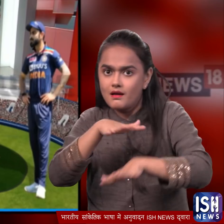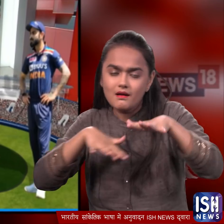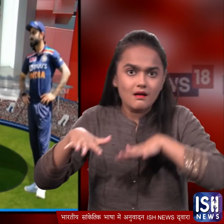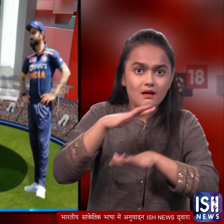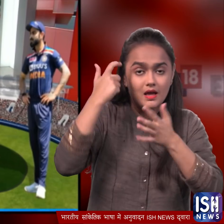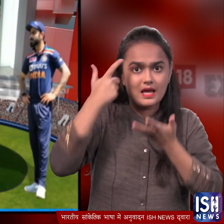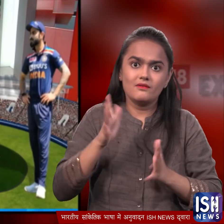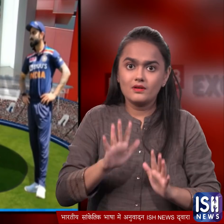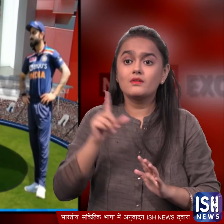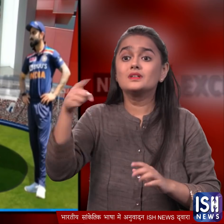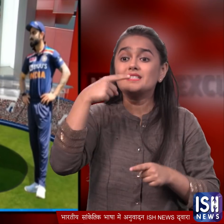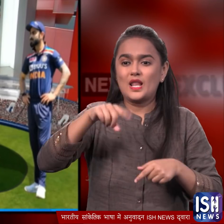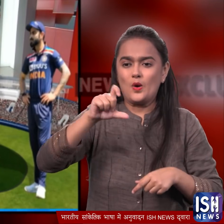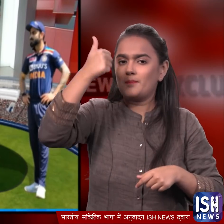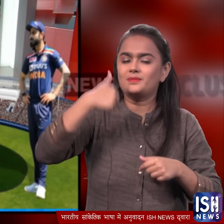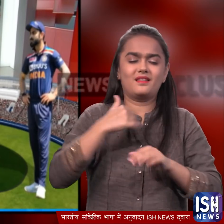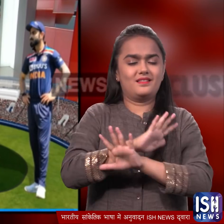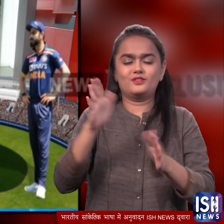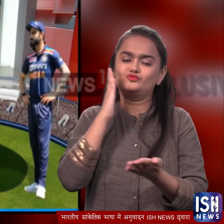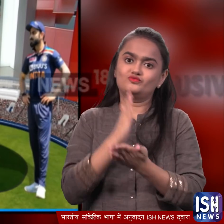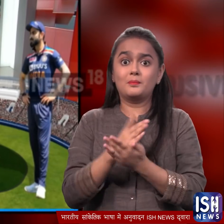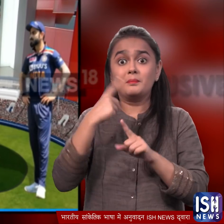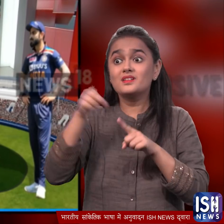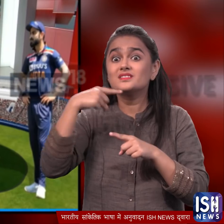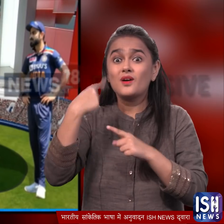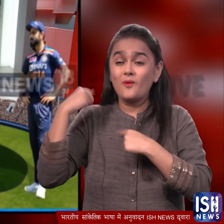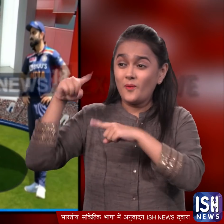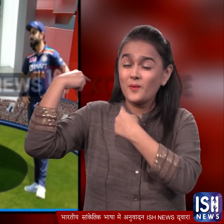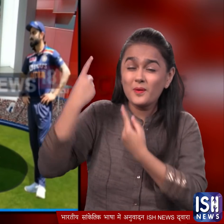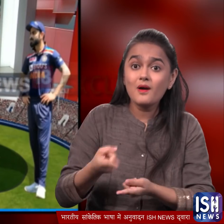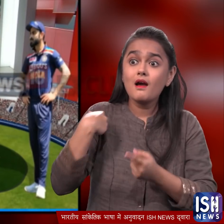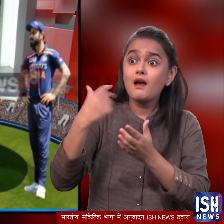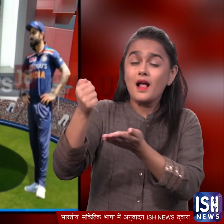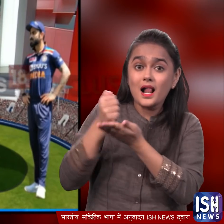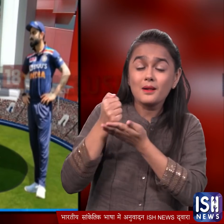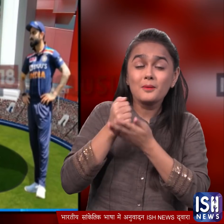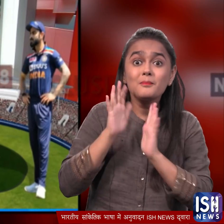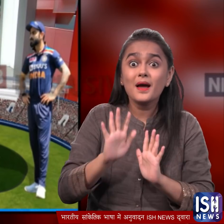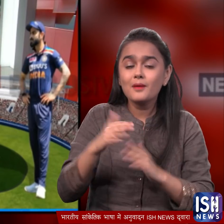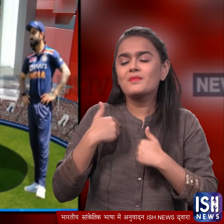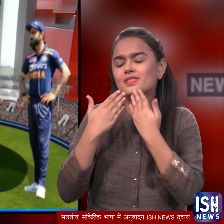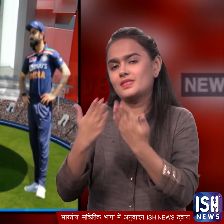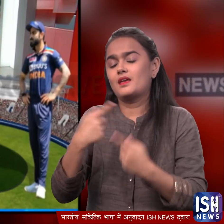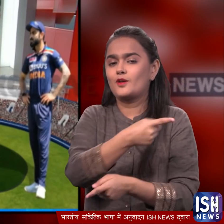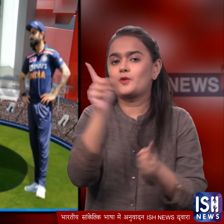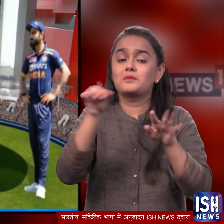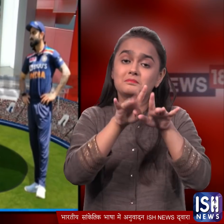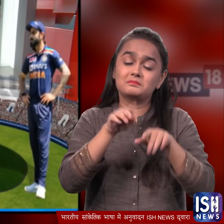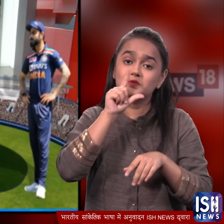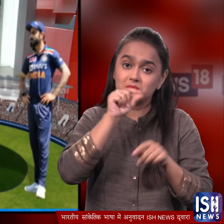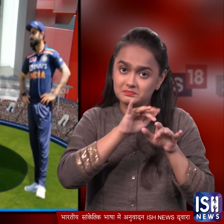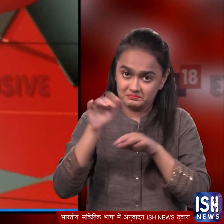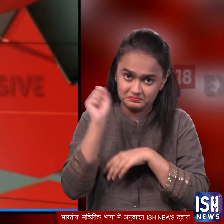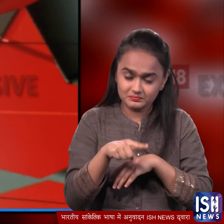रहा। T20 की कप्तानी छोड़ने के ऐलान के साथ ही उन लोगों का भी शुक्रिया जताया जिन्होंने कप्तानी के सफर में उनका साथ